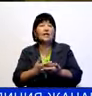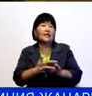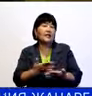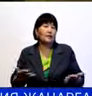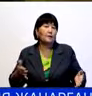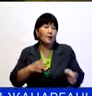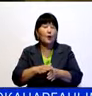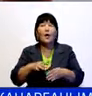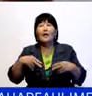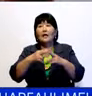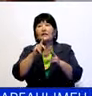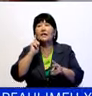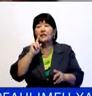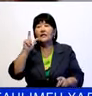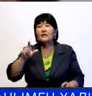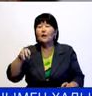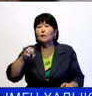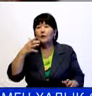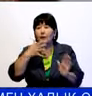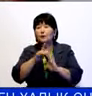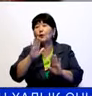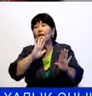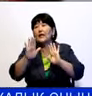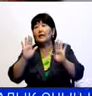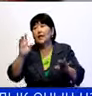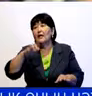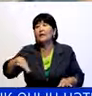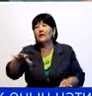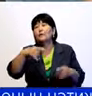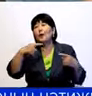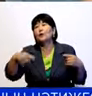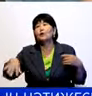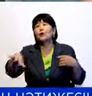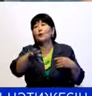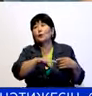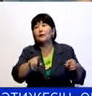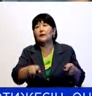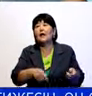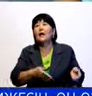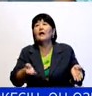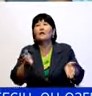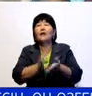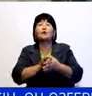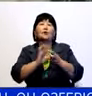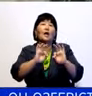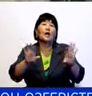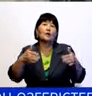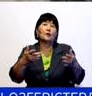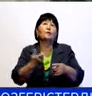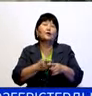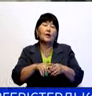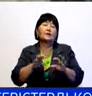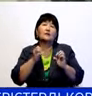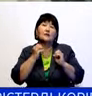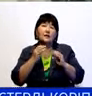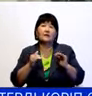Міне, елордалық жас Мұстафа танушылар бұл экспонаттарды еліміздің өзге өңірлеріне де таныстыруды жөн санапты. Бұл әрине